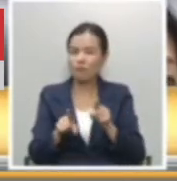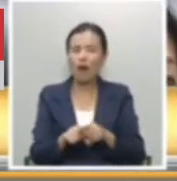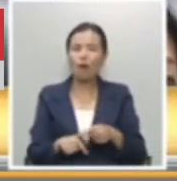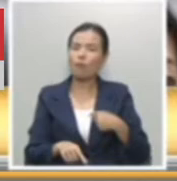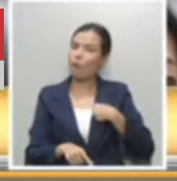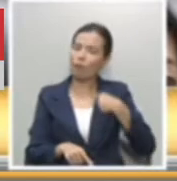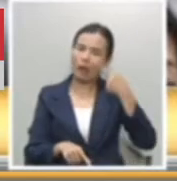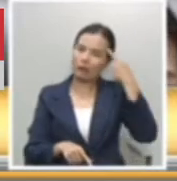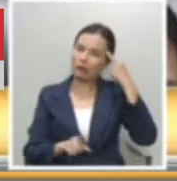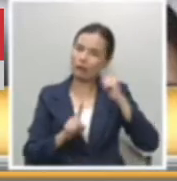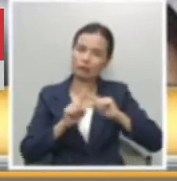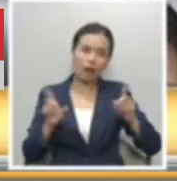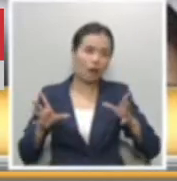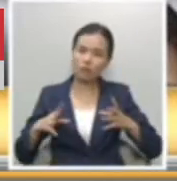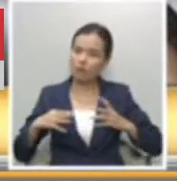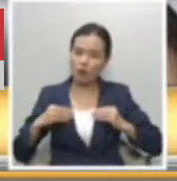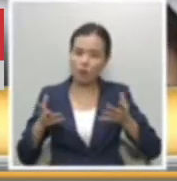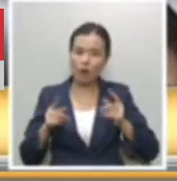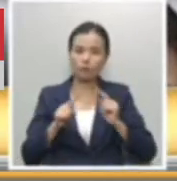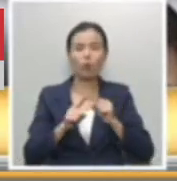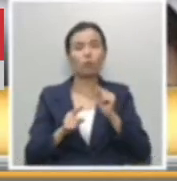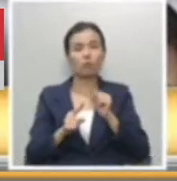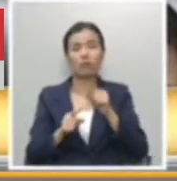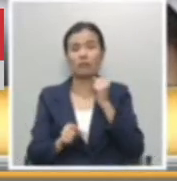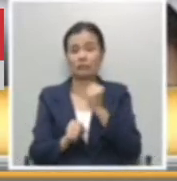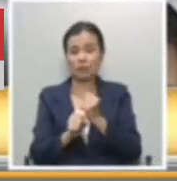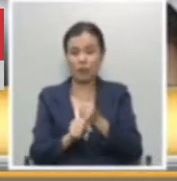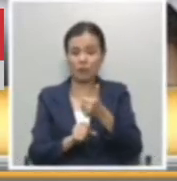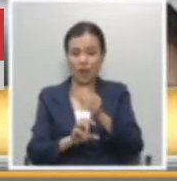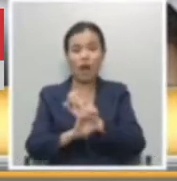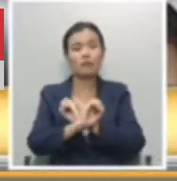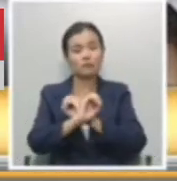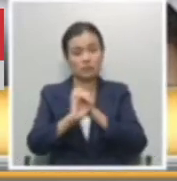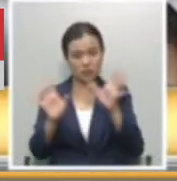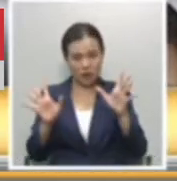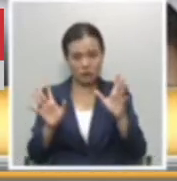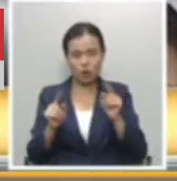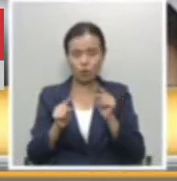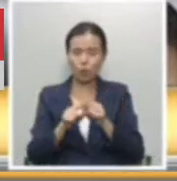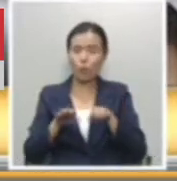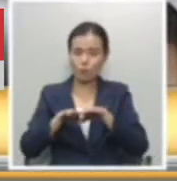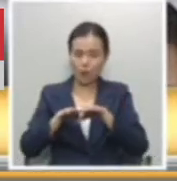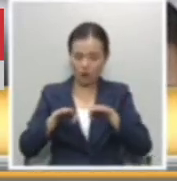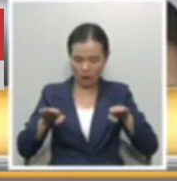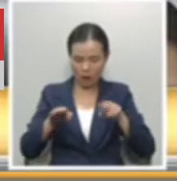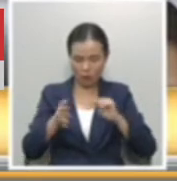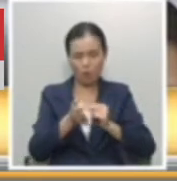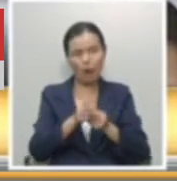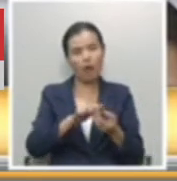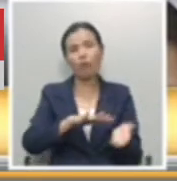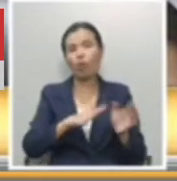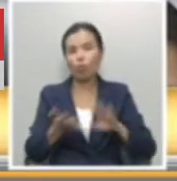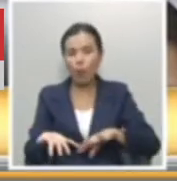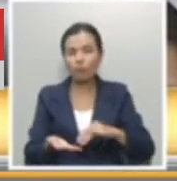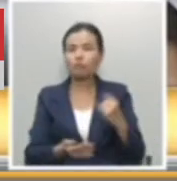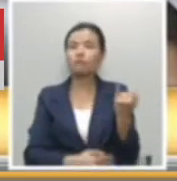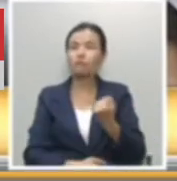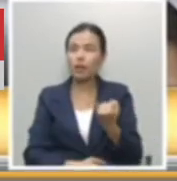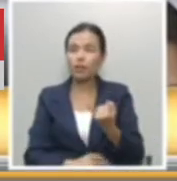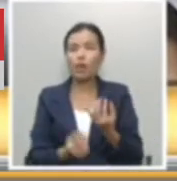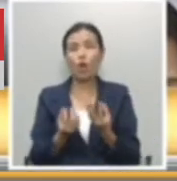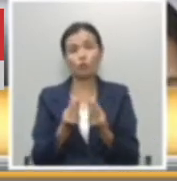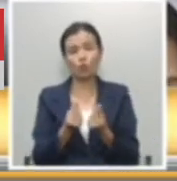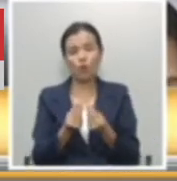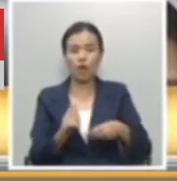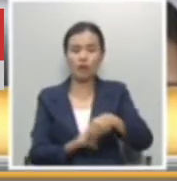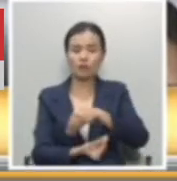ครับเพราะมันพิสูจน์ชัดเจนว่ามันเป็นมาตรการที่ล้มเหลวตัวเลขทางเศ